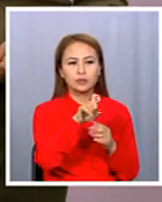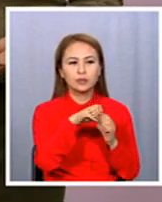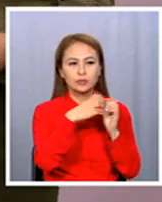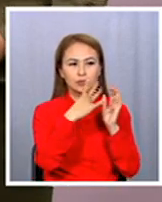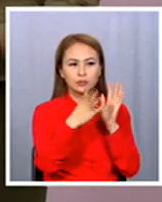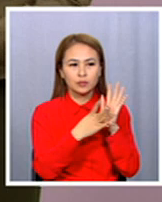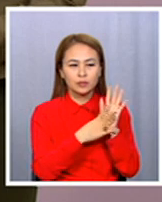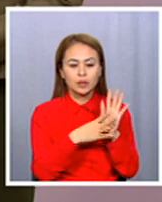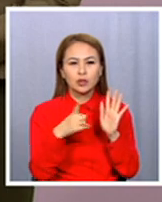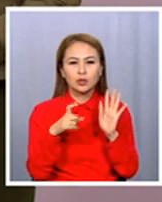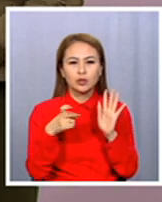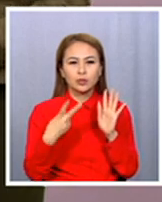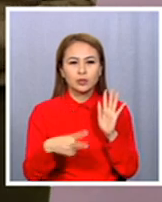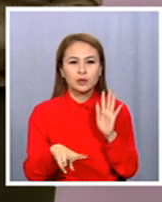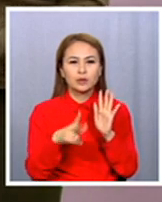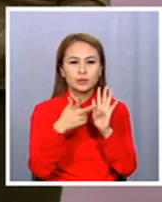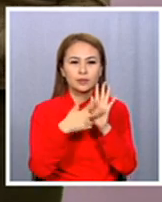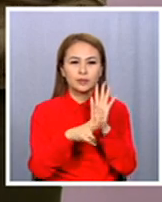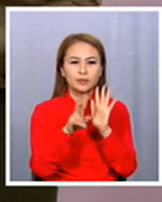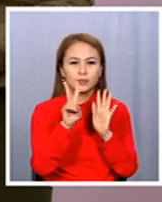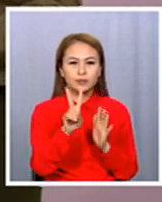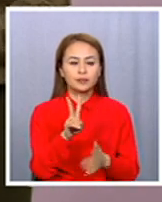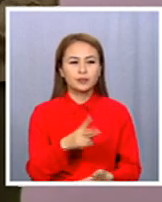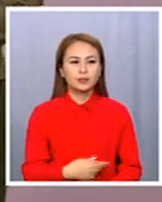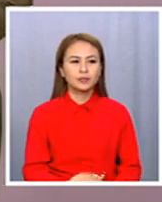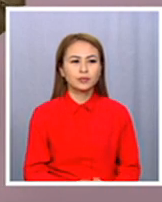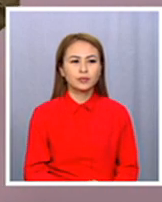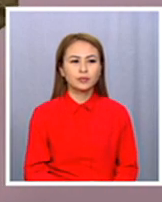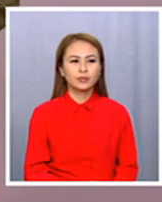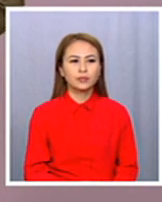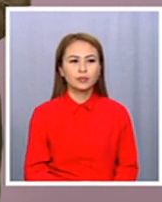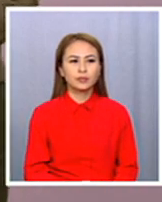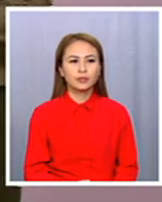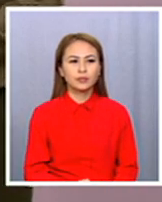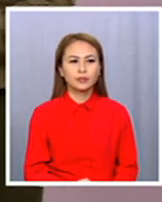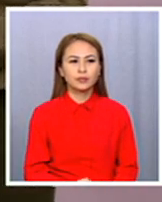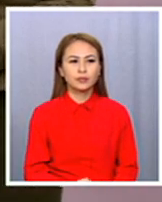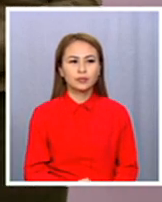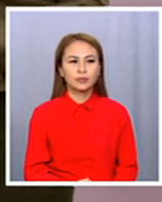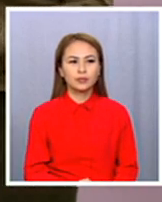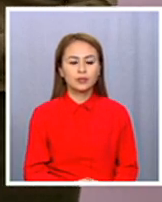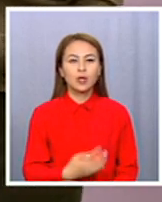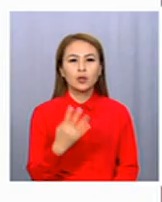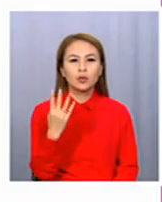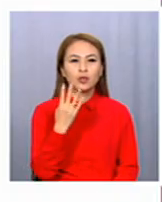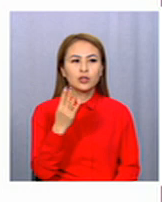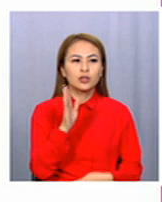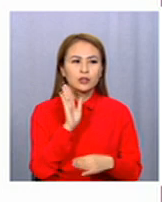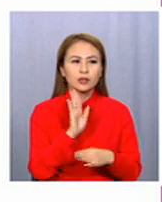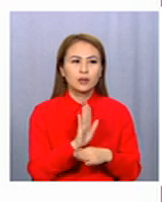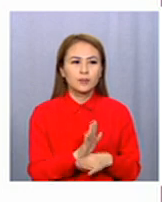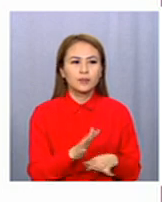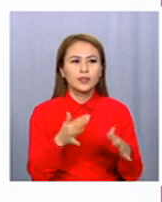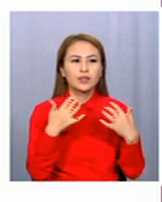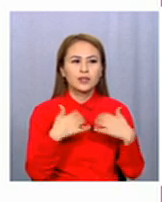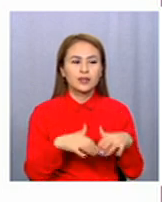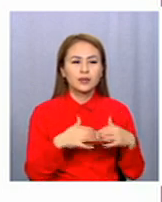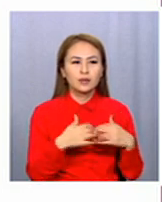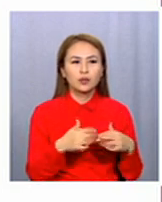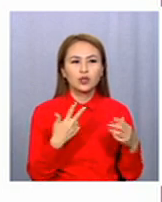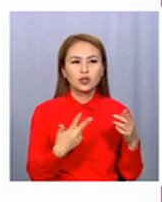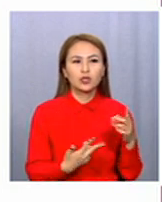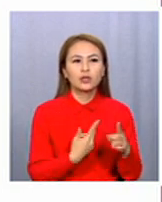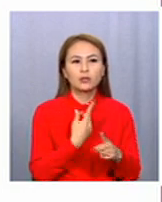119, 120-дан 82-ден артық. Төртінші тапсырма. Сандардың үштен бір